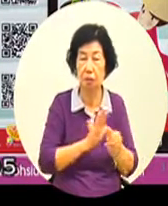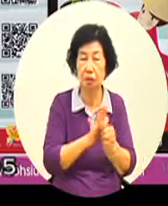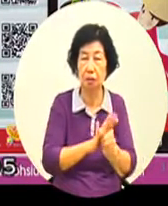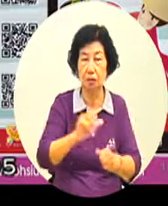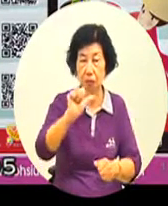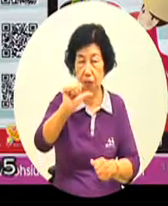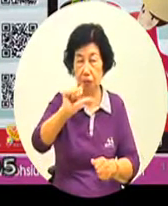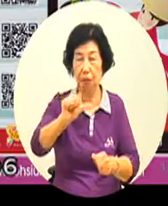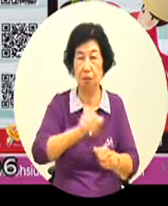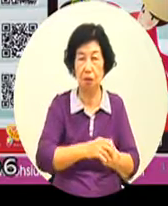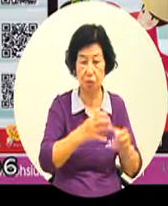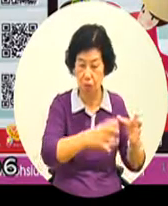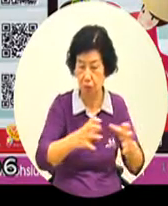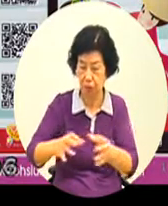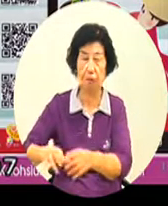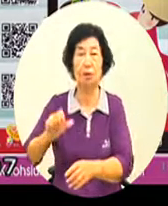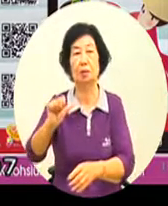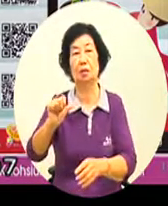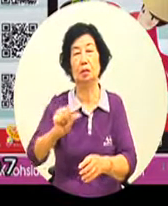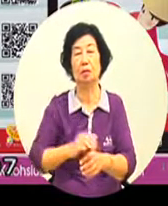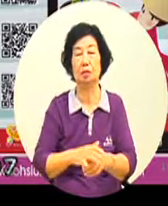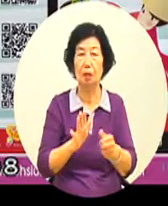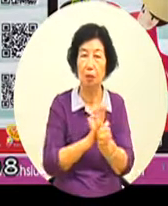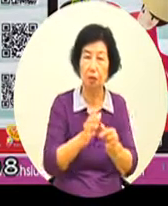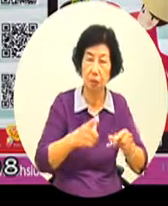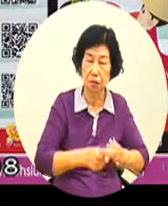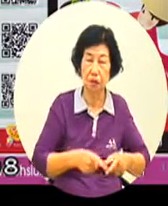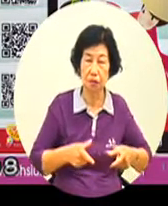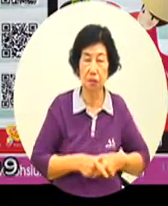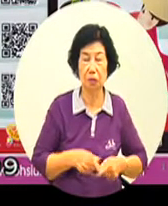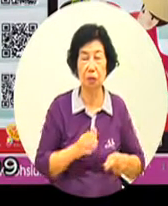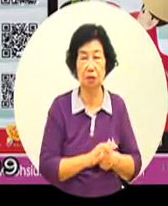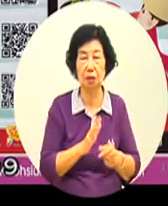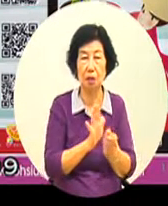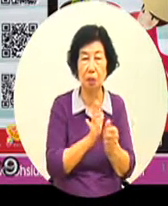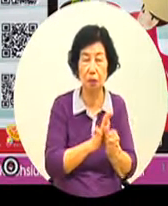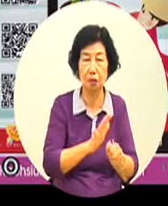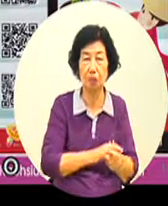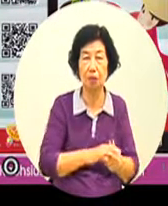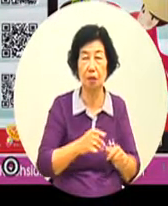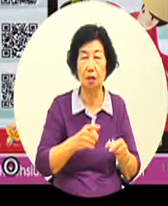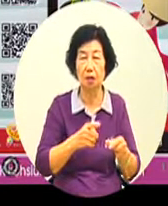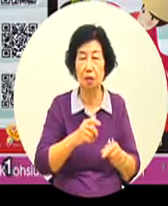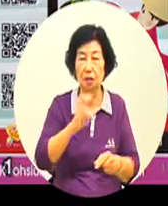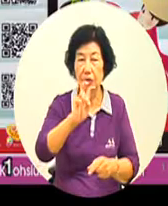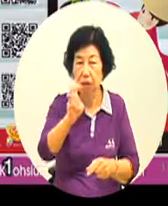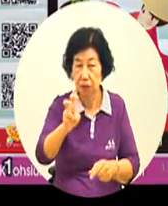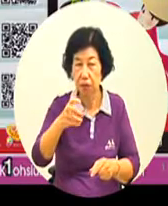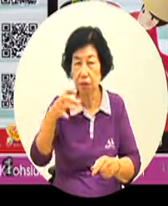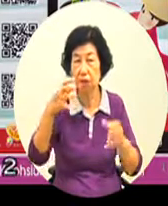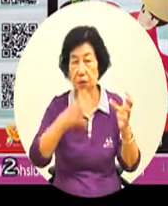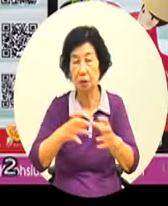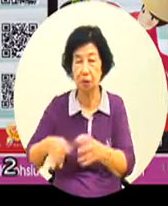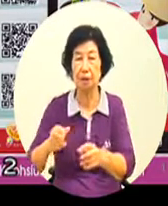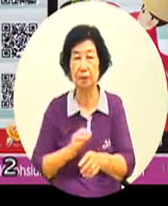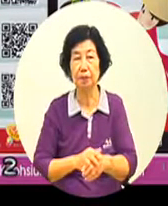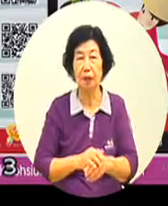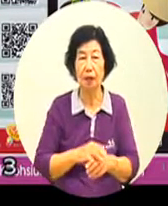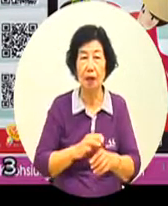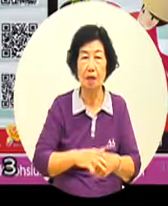服务据点，服务中心20个服务据点。那我们还有针对新住民的事务专案办公